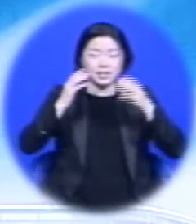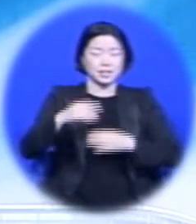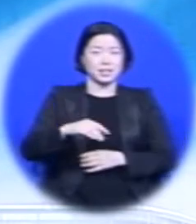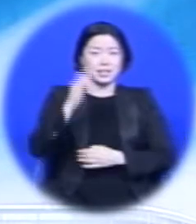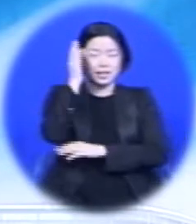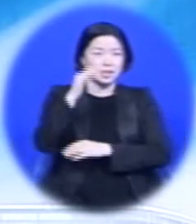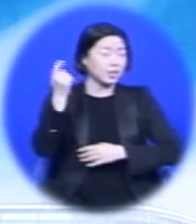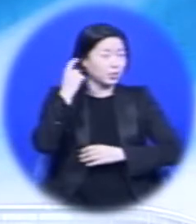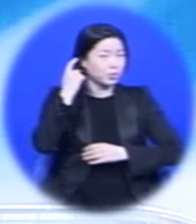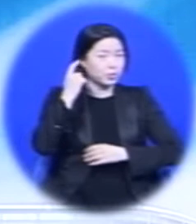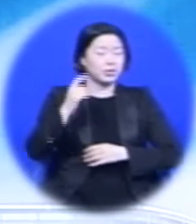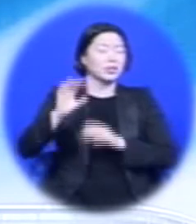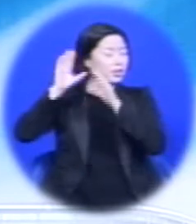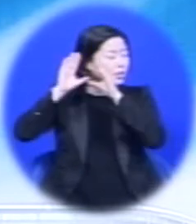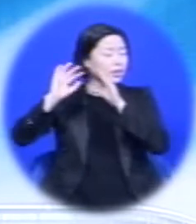기울여야 됩니다.